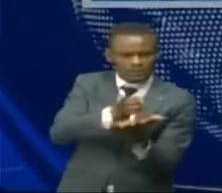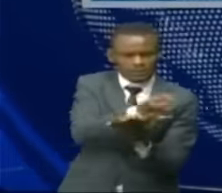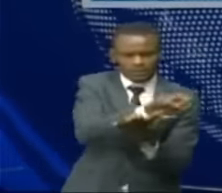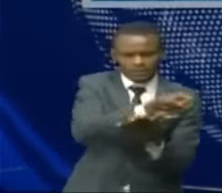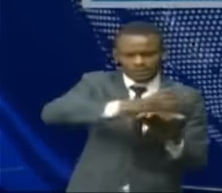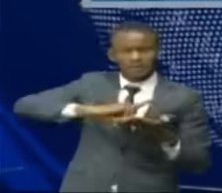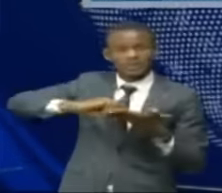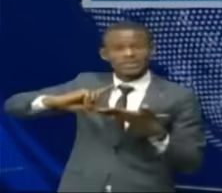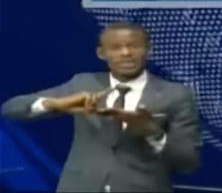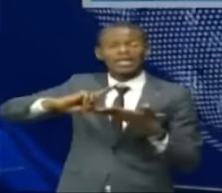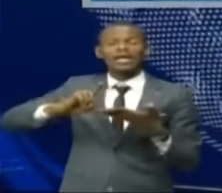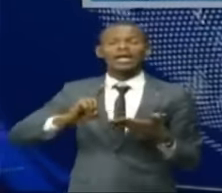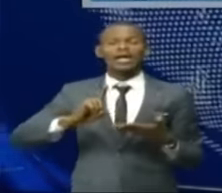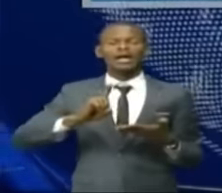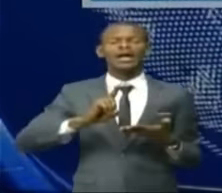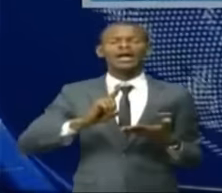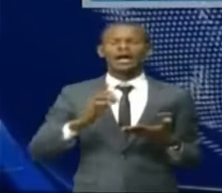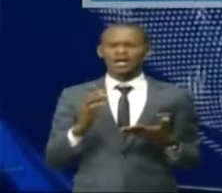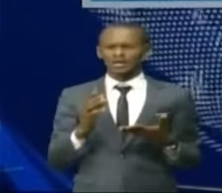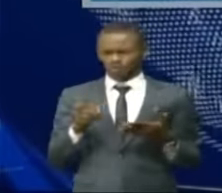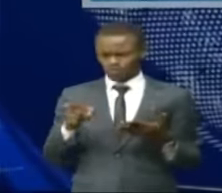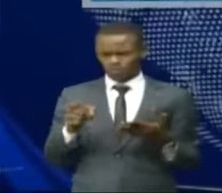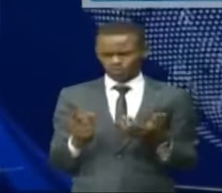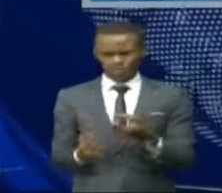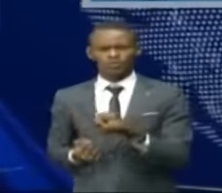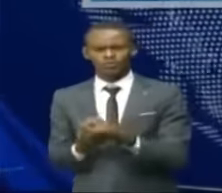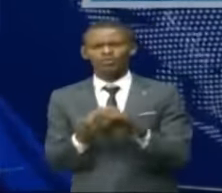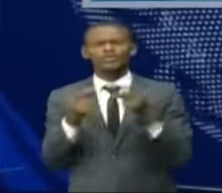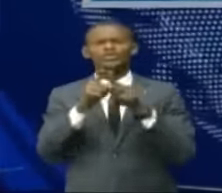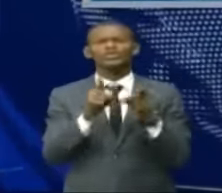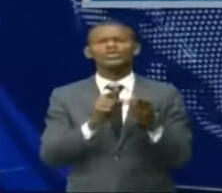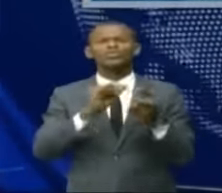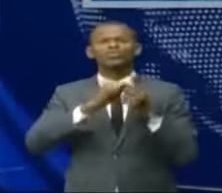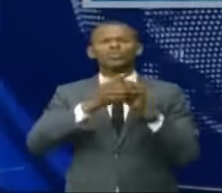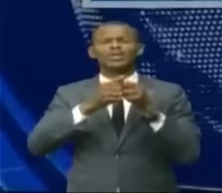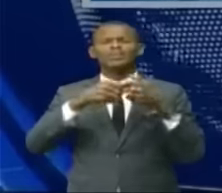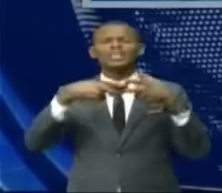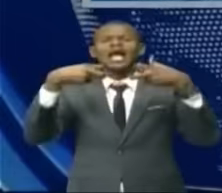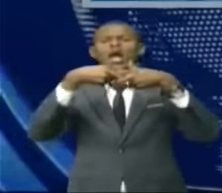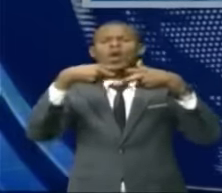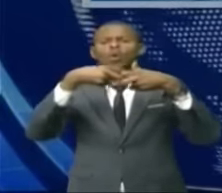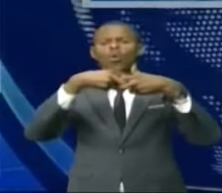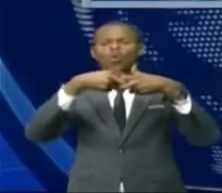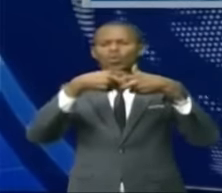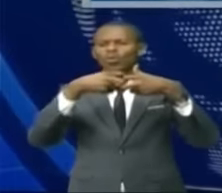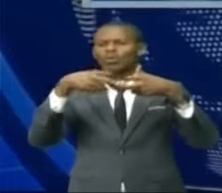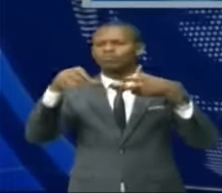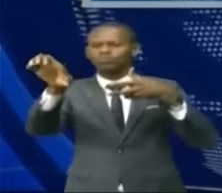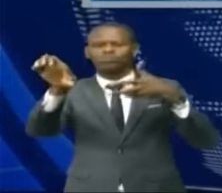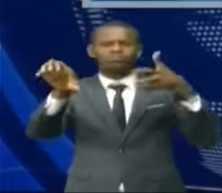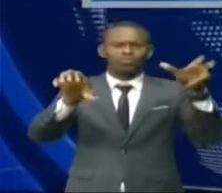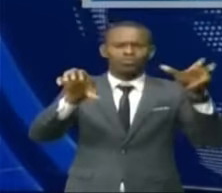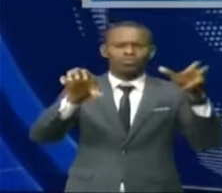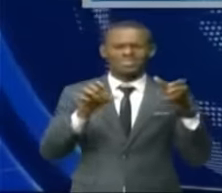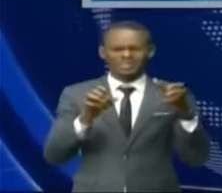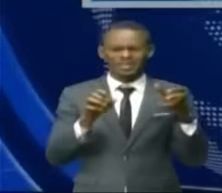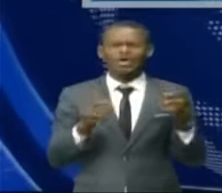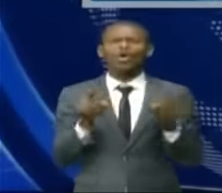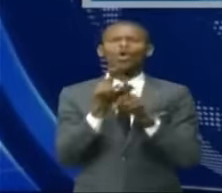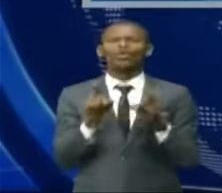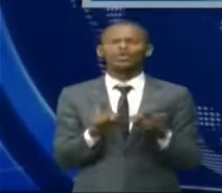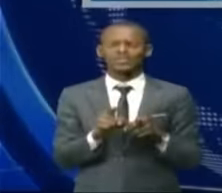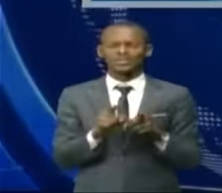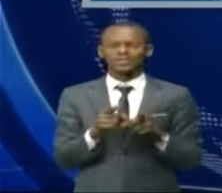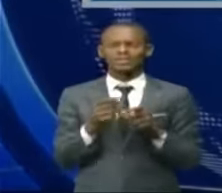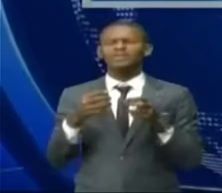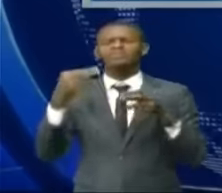RDC, alors qu'il était ministre des hydrocarbures et électricité, c'est ainsi que Stache Mouyanzi s'est entretenu avec une délégation de l'Agence